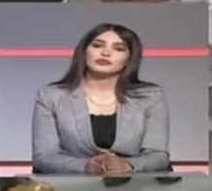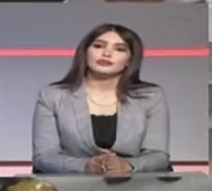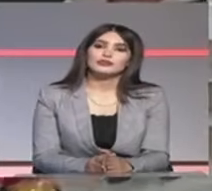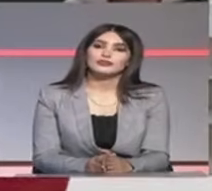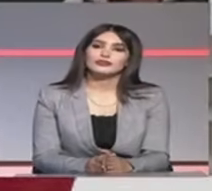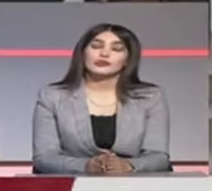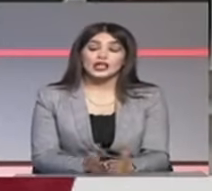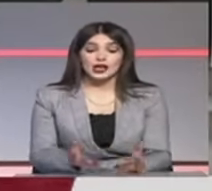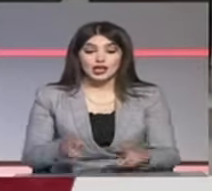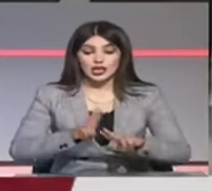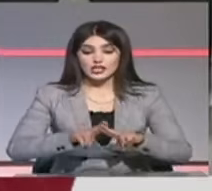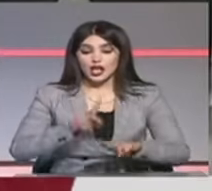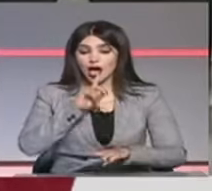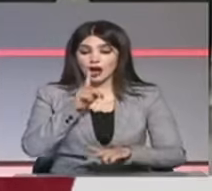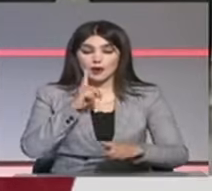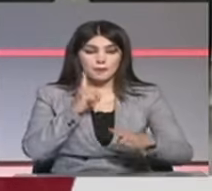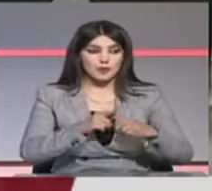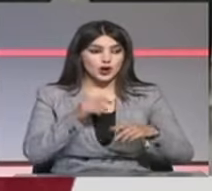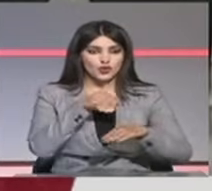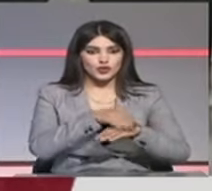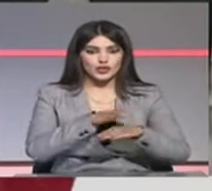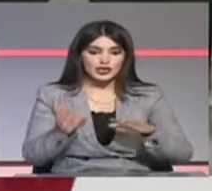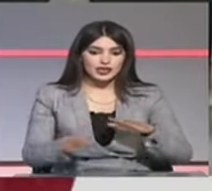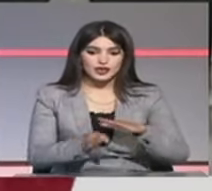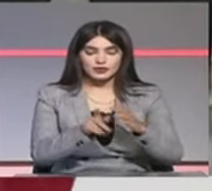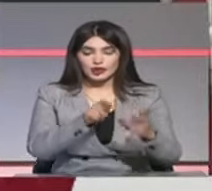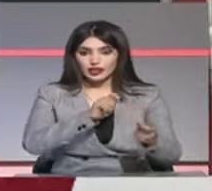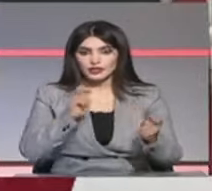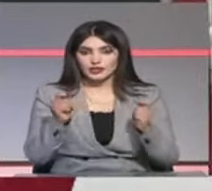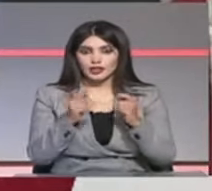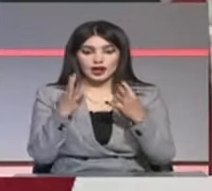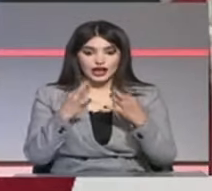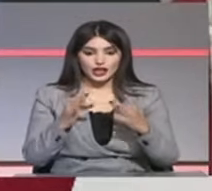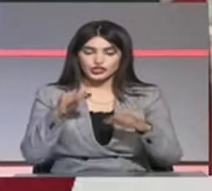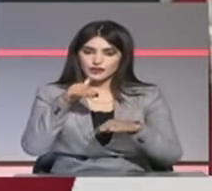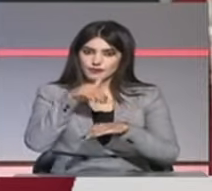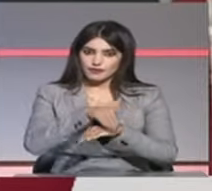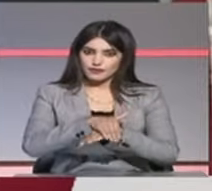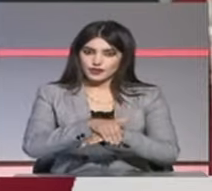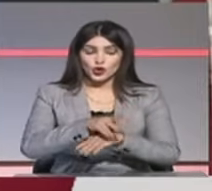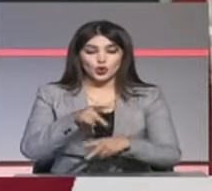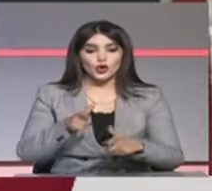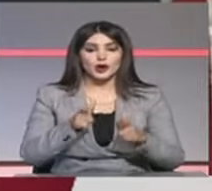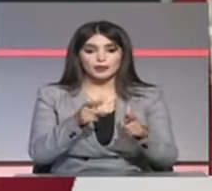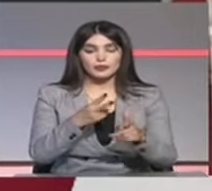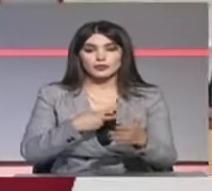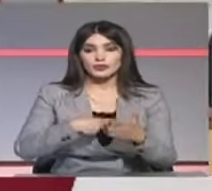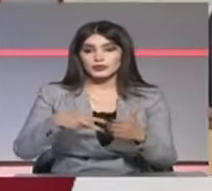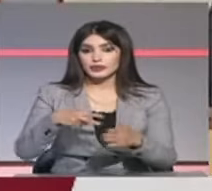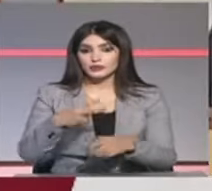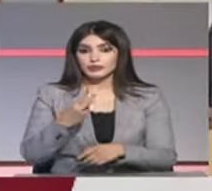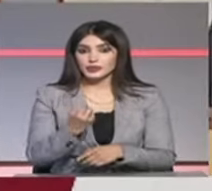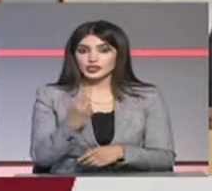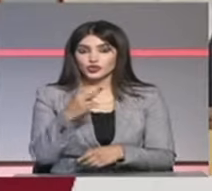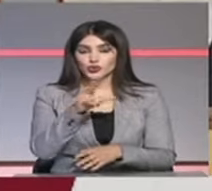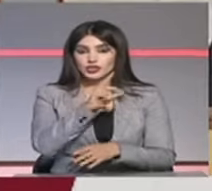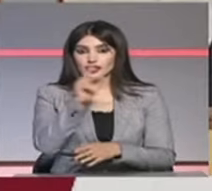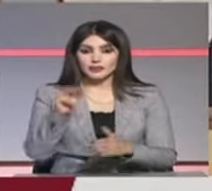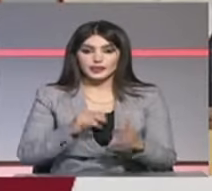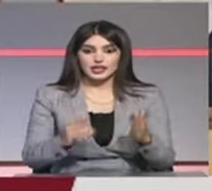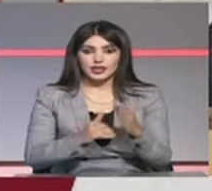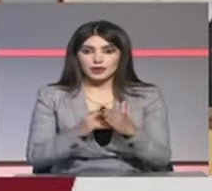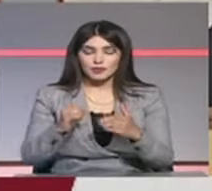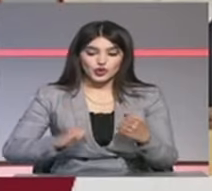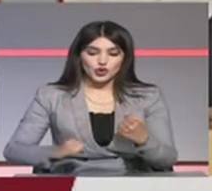تعديل قرار فرض حضر تجول ا بدايه المنافسه العاشره ليلا وتخفيف اكثر من مائتين وسبعين مليون دينار لسعاده